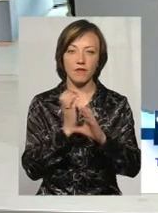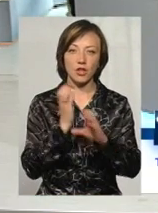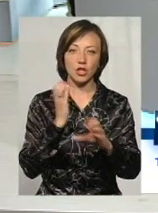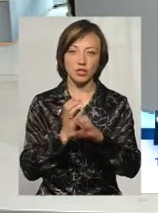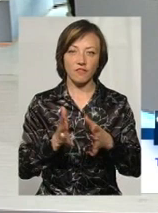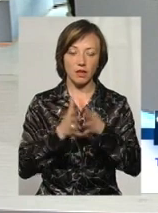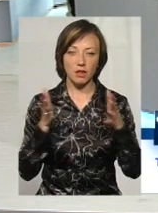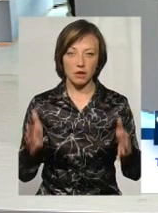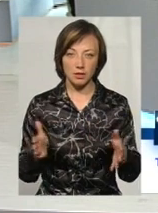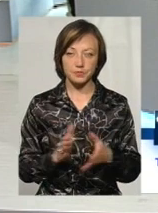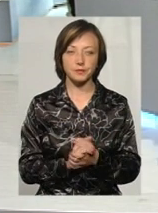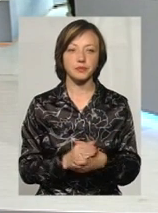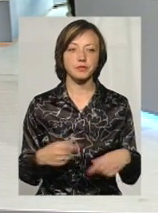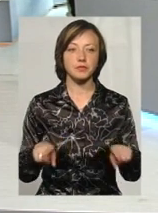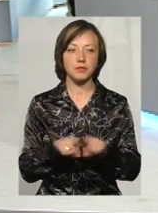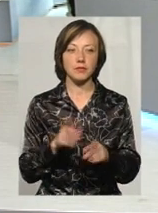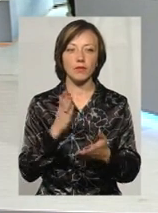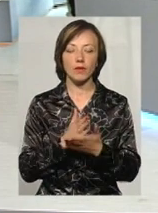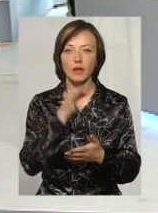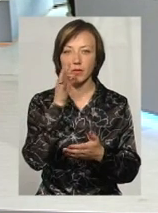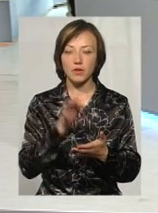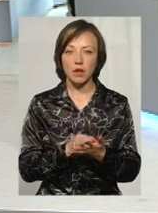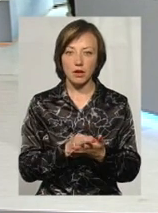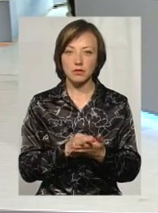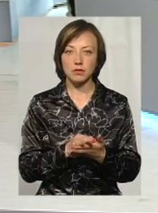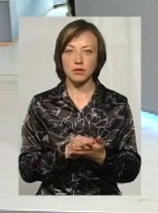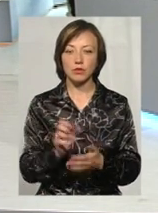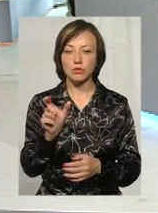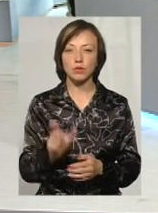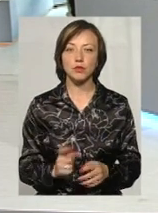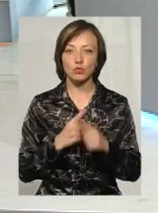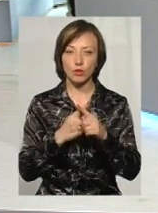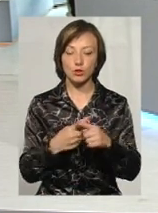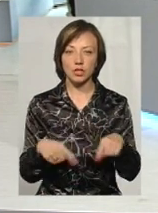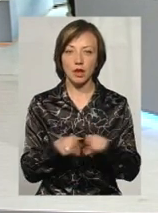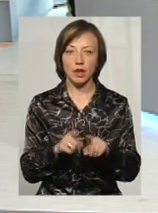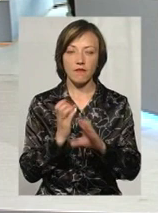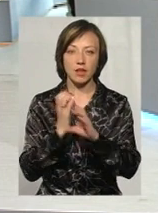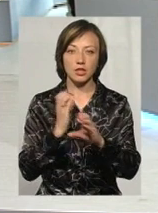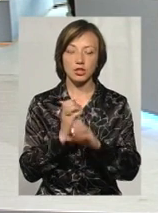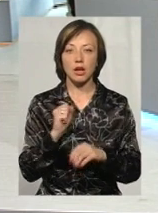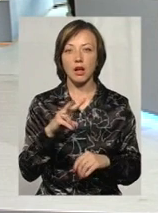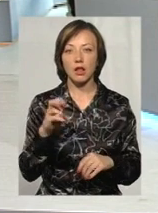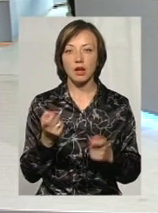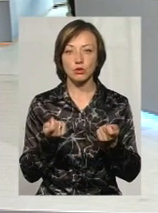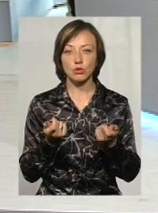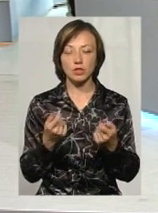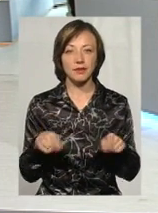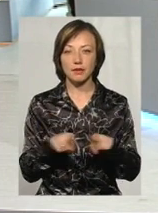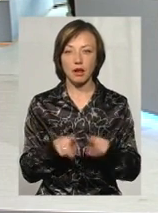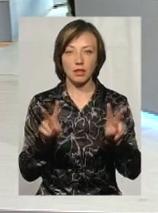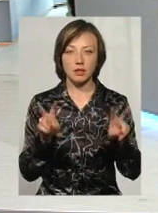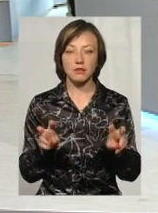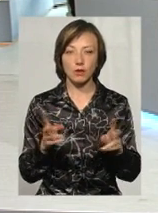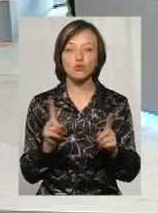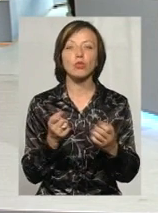вантажів. І також є відповідальність щодо відповідальної особи, яка супроводжує такі вантажі. Але я би трошки не так назвав, що